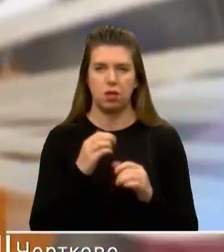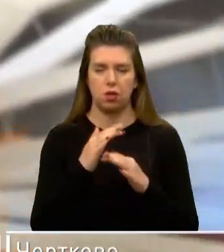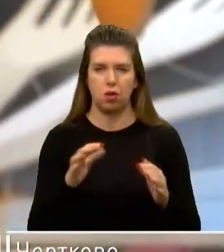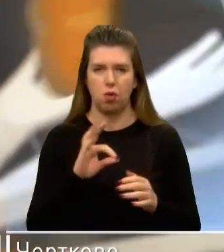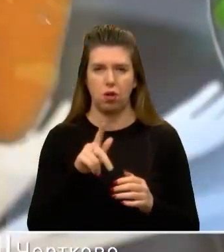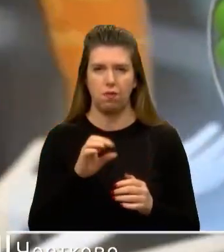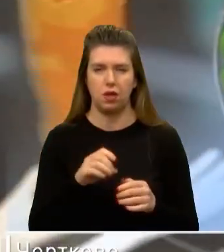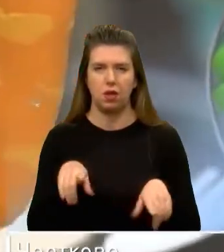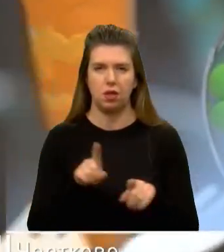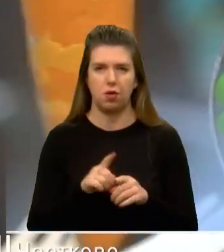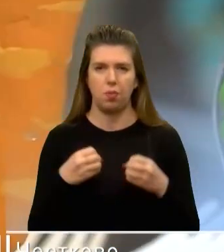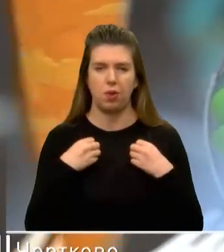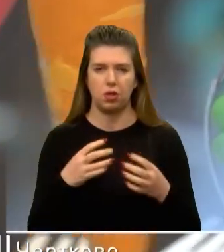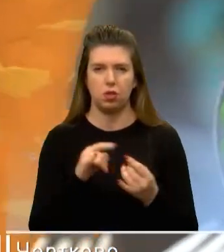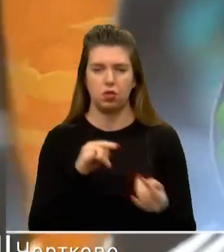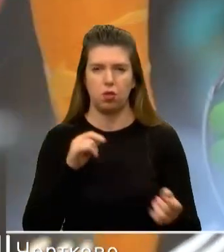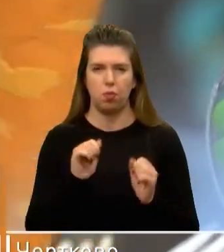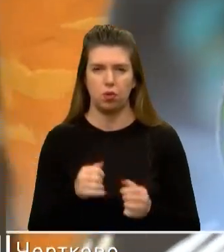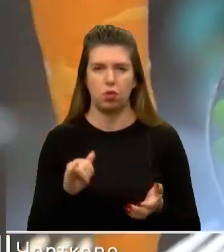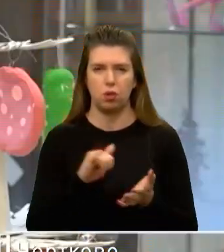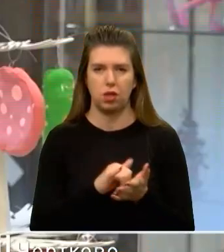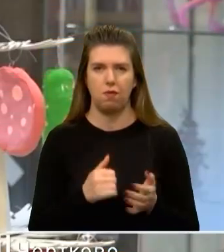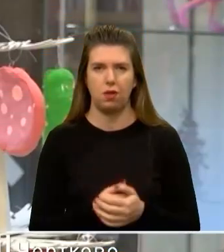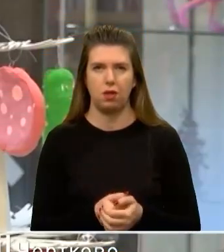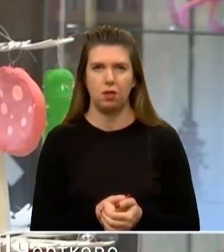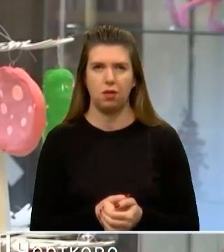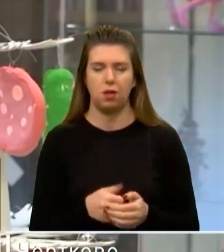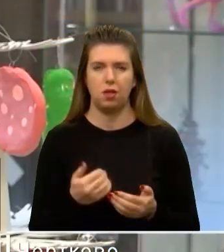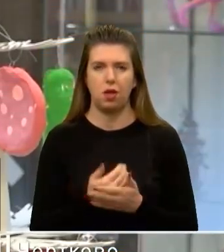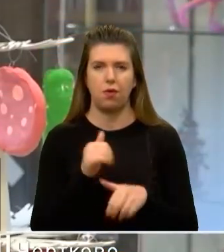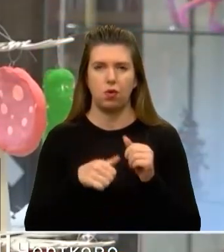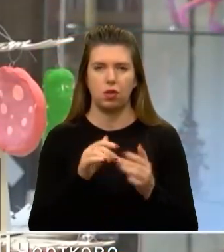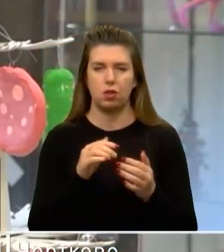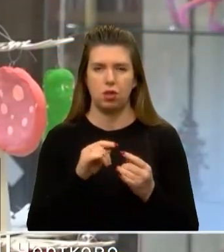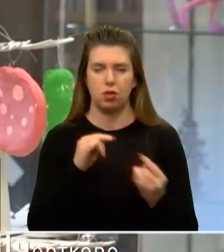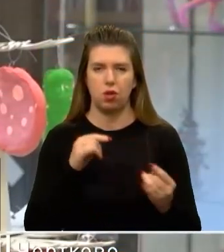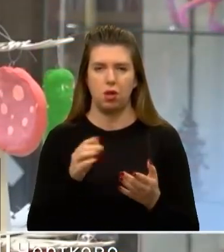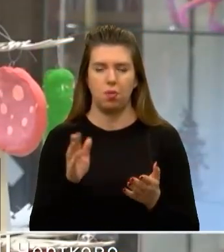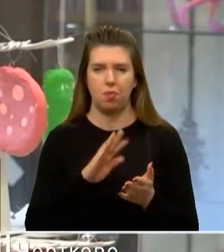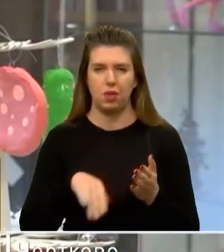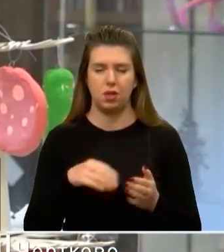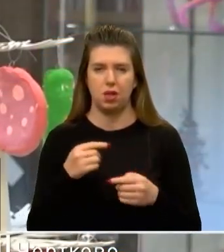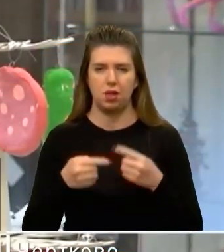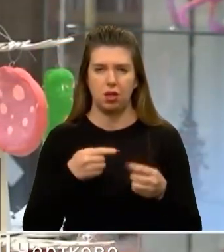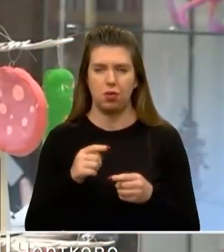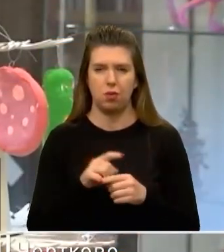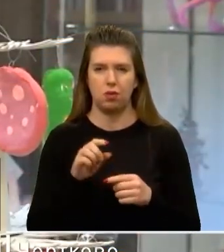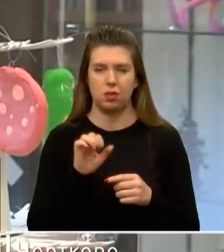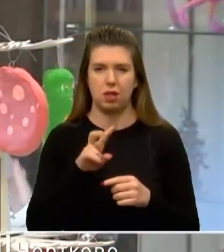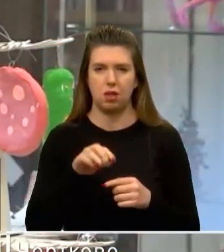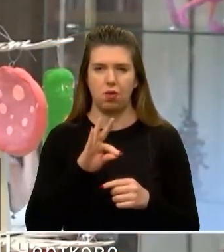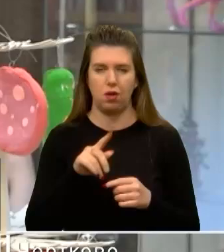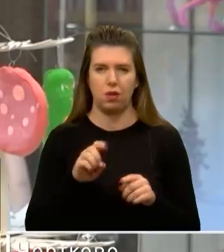Оливье такую и на праздничный стол можно поставить Куда новогодний стол без традиционного салата оливье А эту